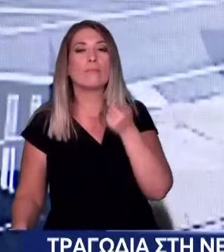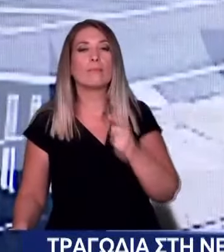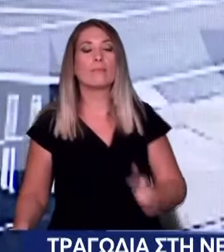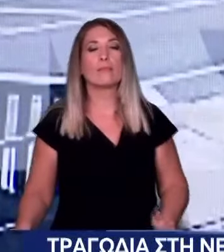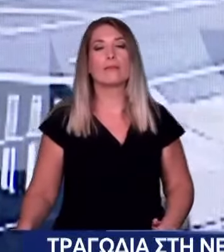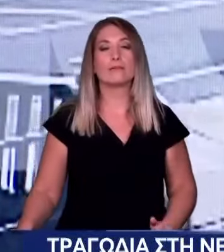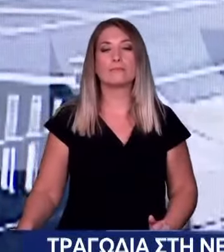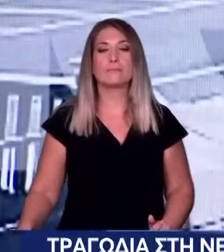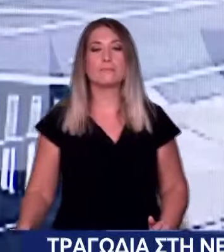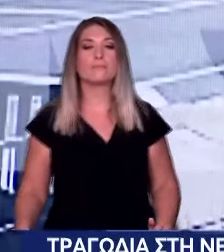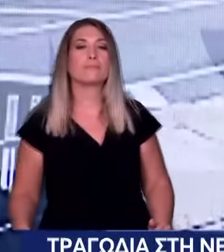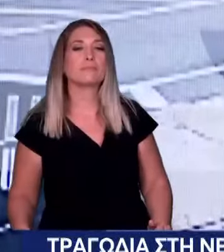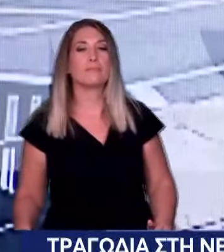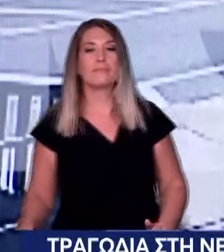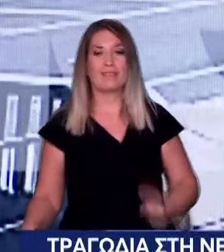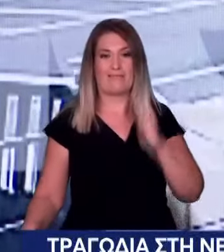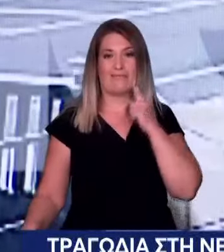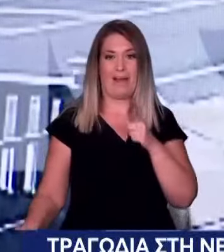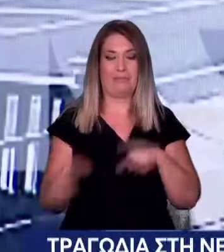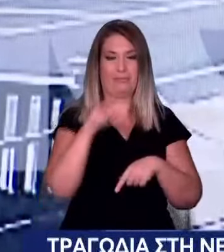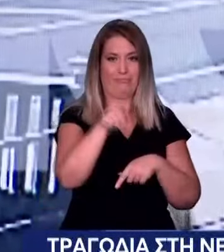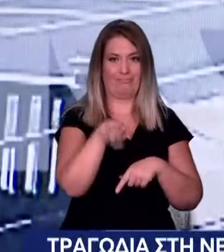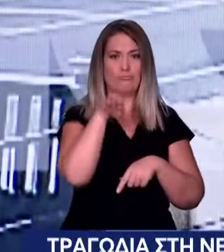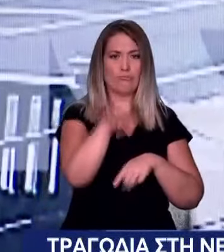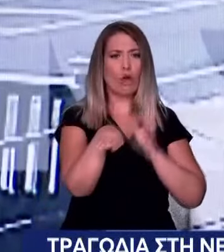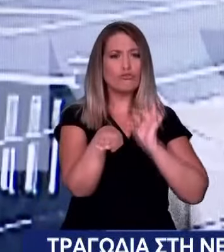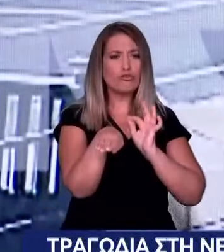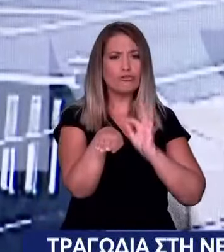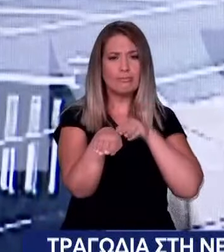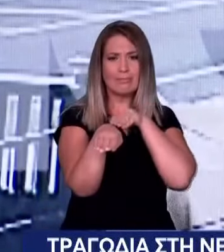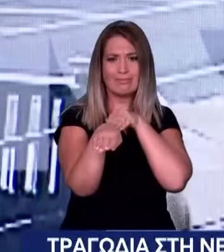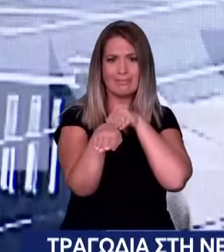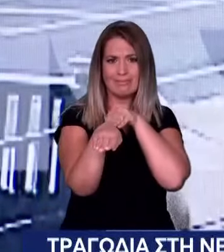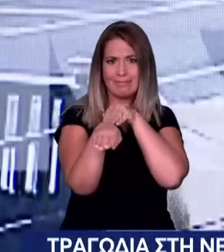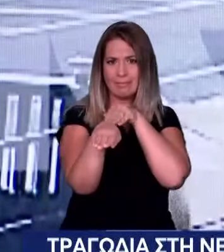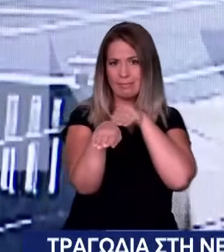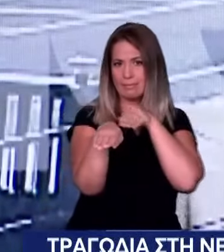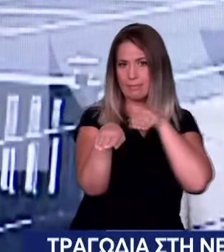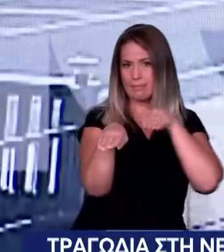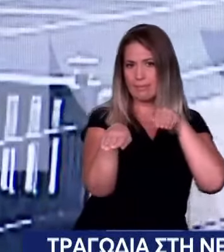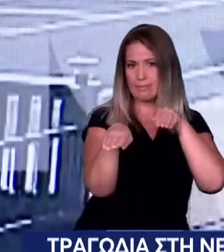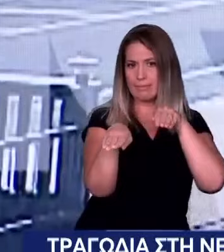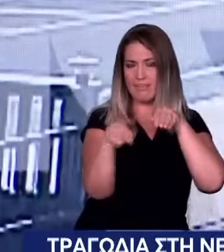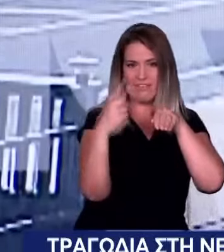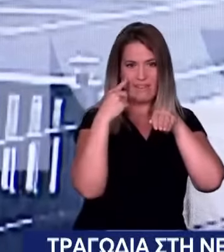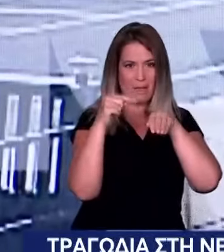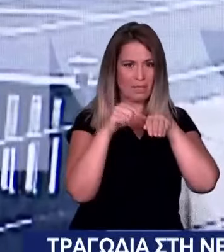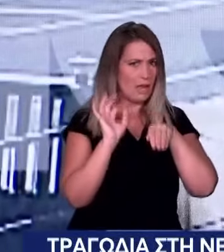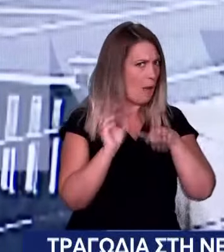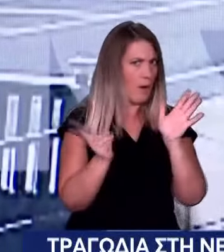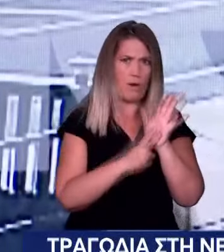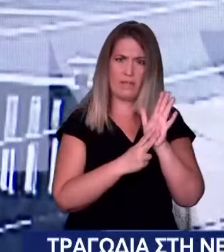βρίσκεται στο αντίθετο ρεύμα κυκλοφορίας και είχε ανοιχτεί για να περάσει αυτό εδώ. Πατάει κανονικά στο σημείο που